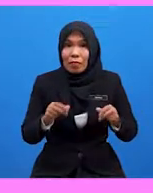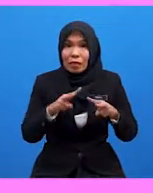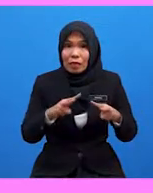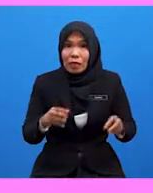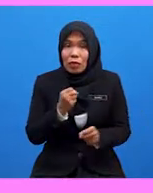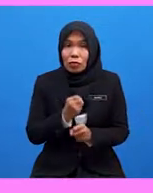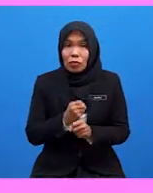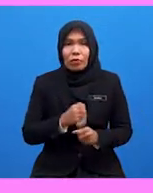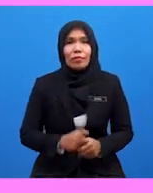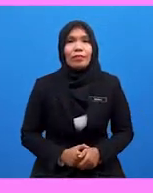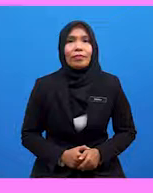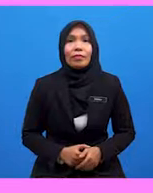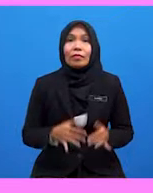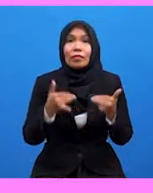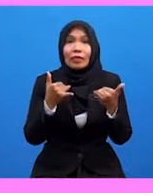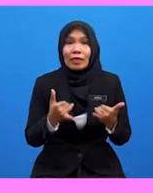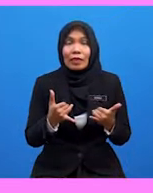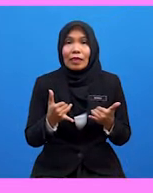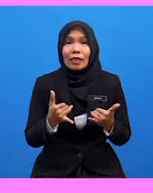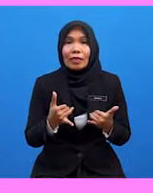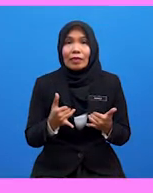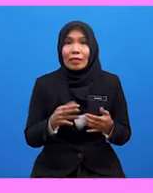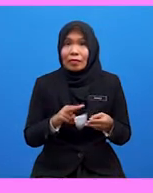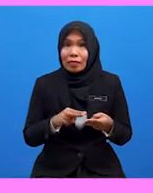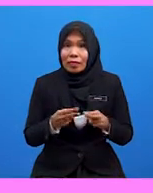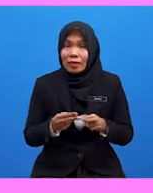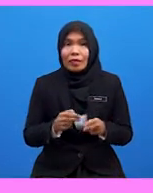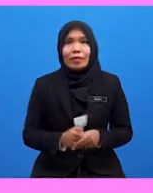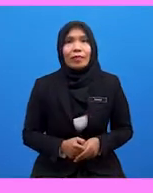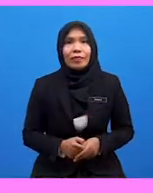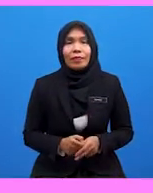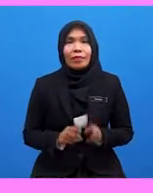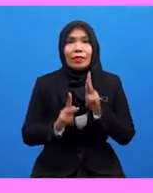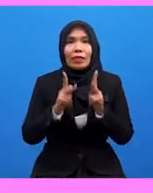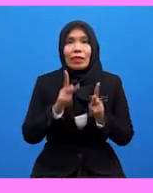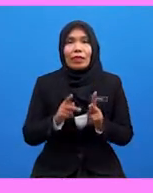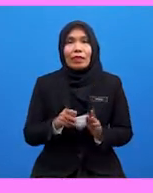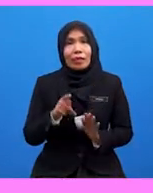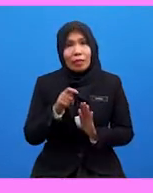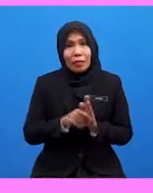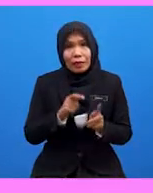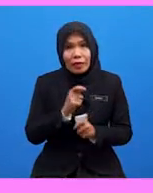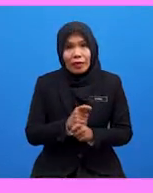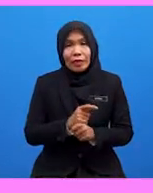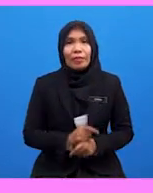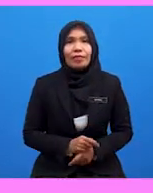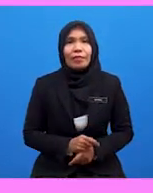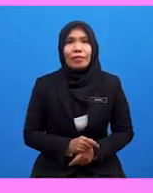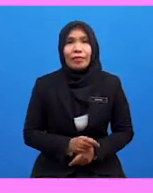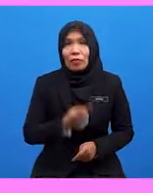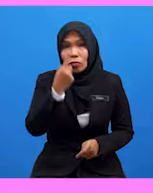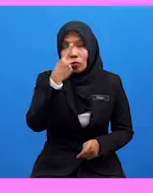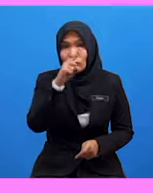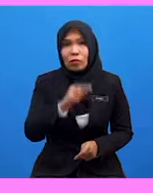sungguh. Sekarang kita beralih kepada C iaitu kata penegas pula. Fungsinya adalah